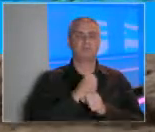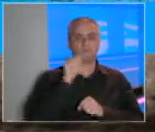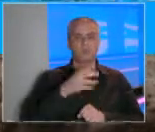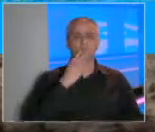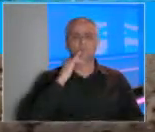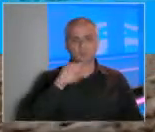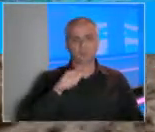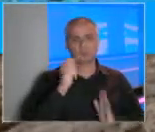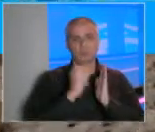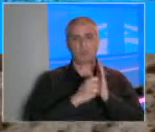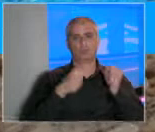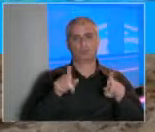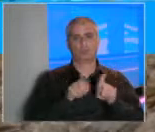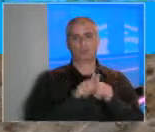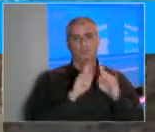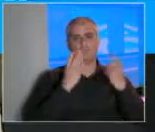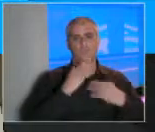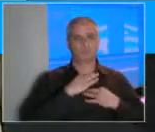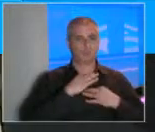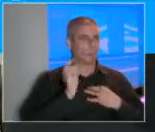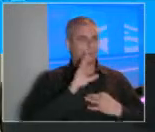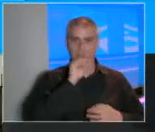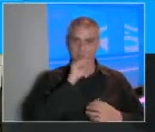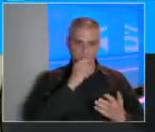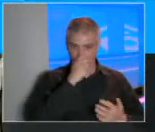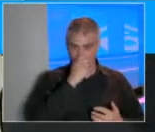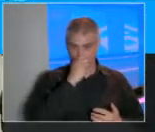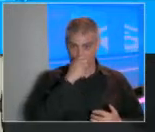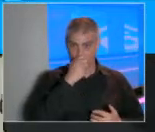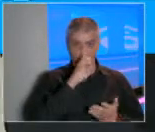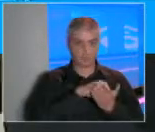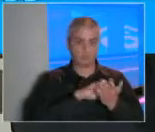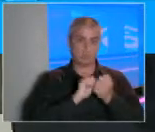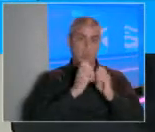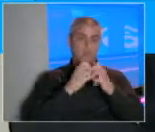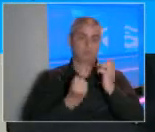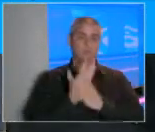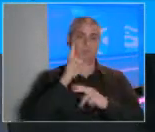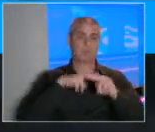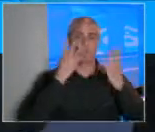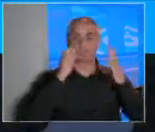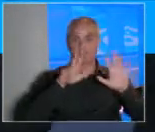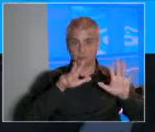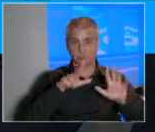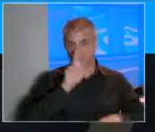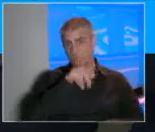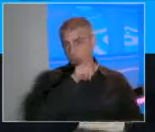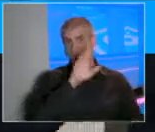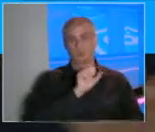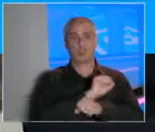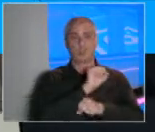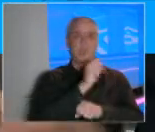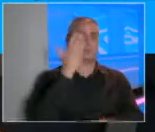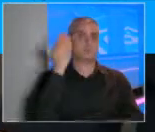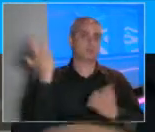ביהודה ושומרון את תקנת השוק, כמו במקרה טוב, שלנו. ועוד לא התחלנו לדבר באמת על היישובים או הקיבוצים שהוקמו אחרי 48, שגם שם יש טענה